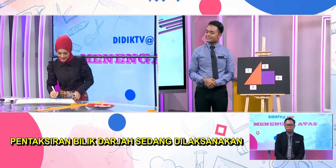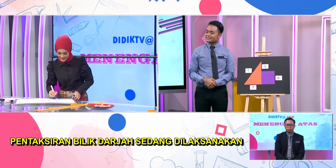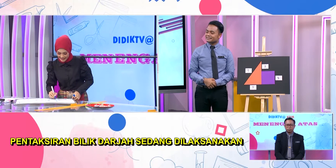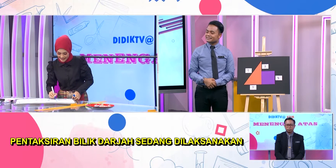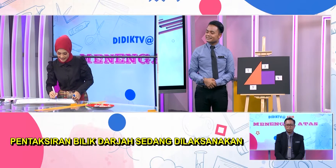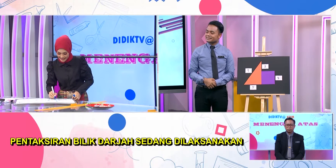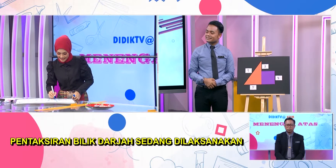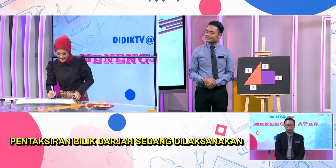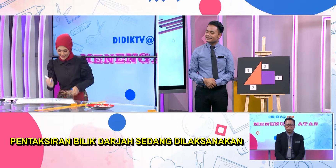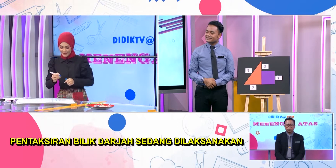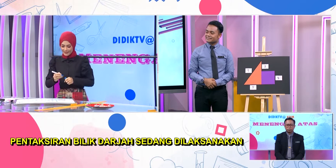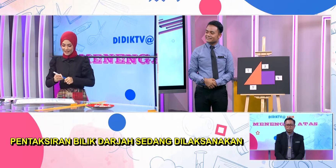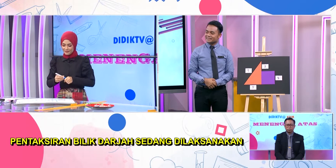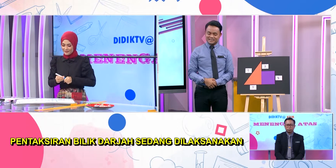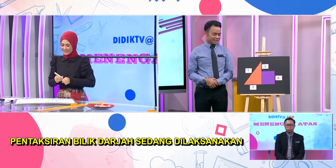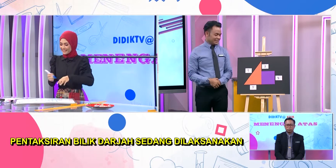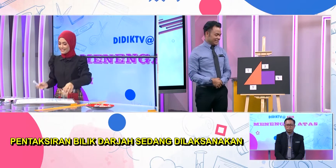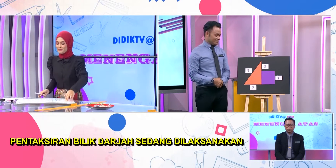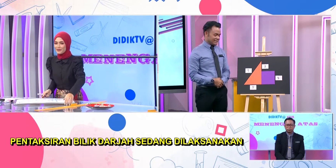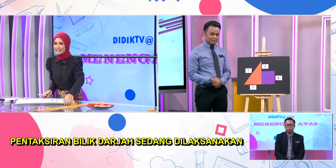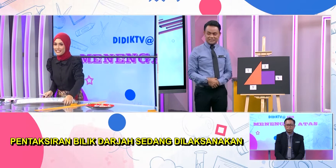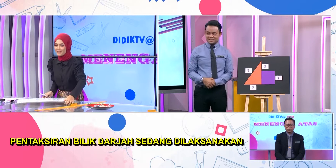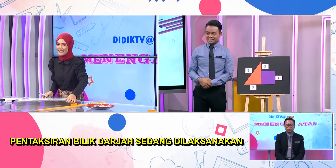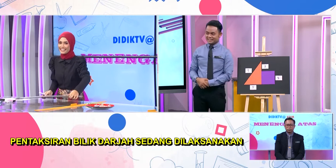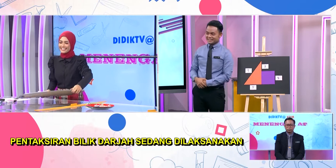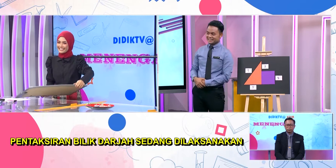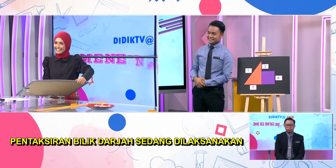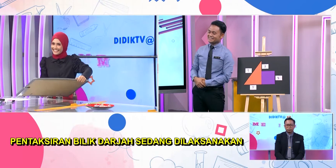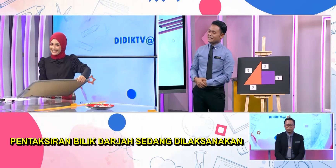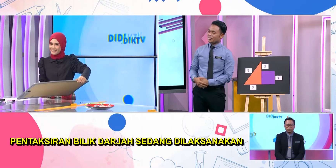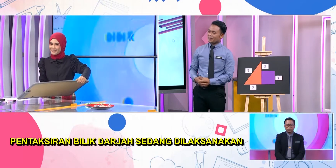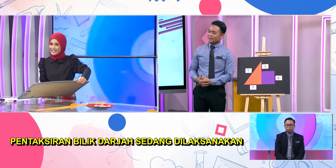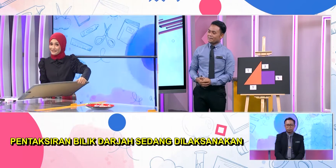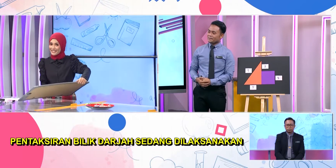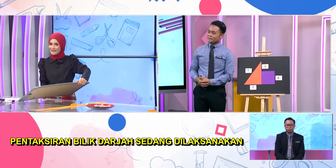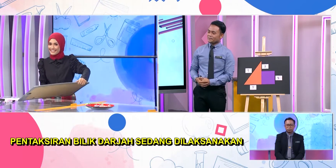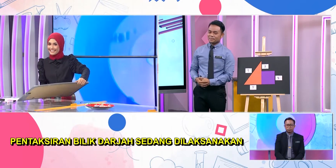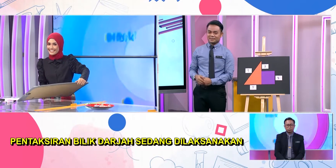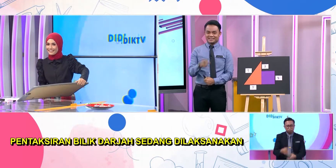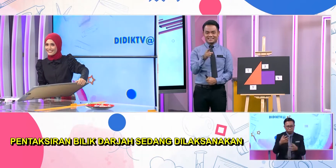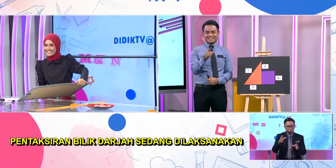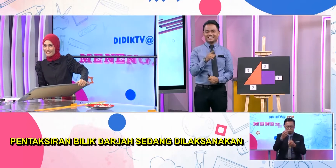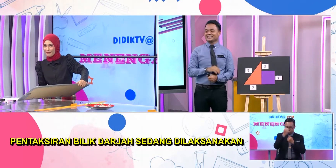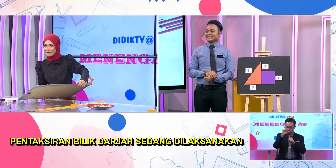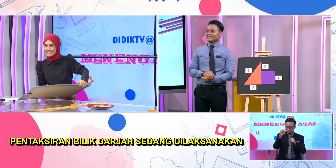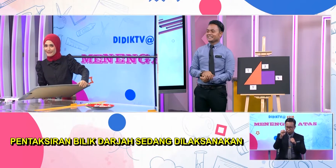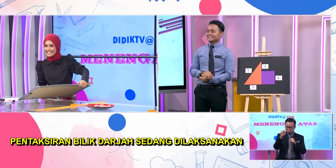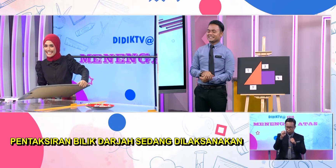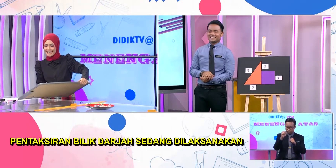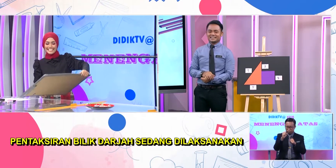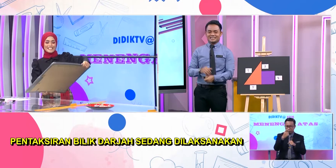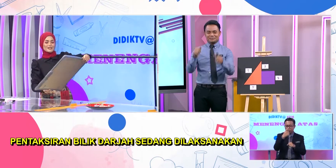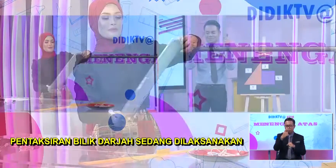baik hai oke cepet iso alam yang tadi Wiwik di rumah dan bersedia nak kongsikan jangkauan